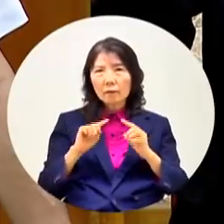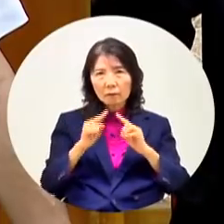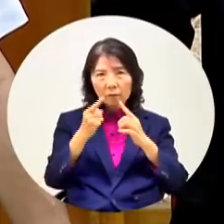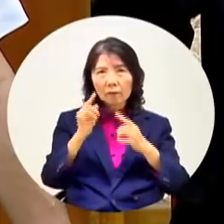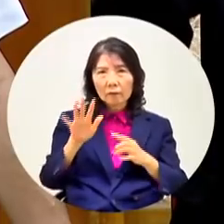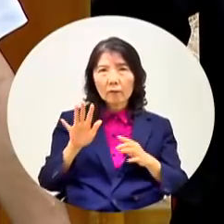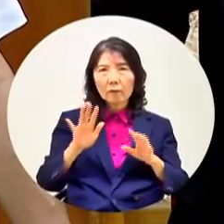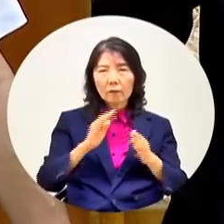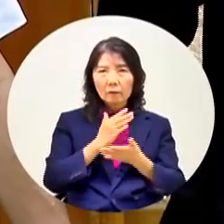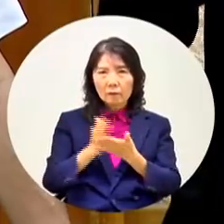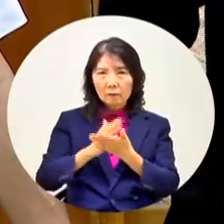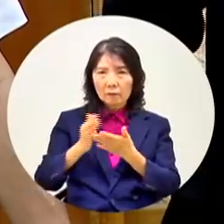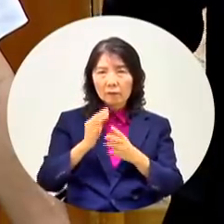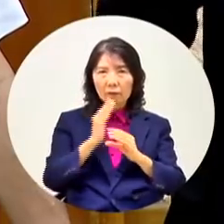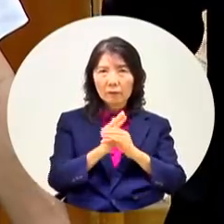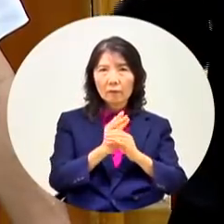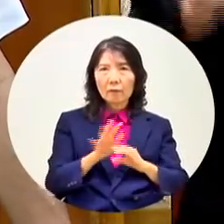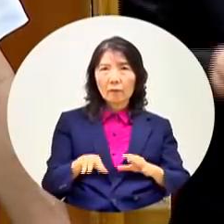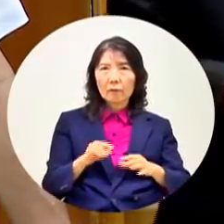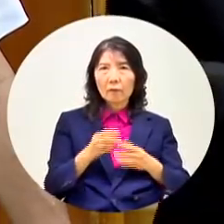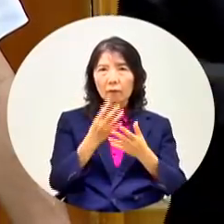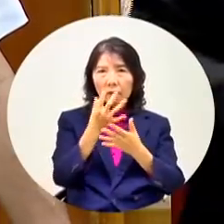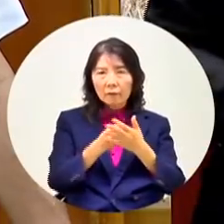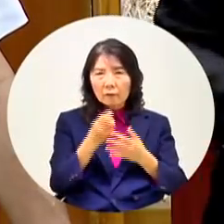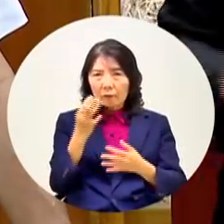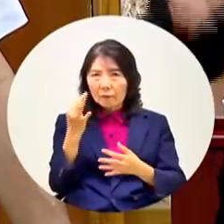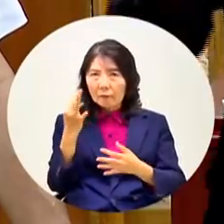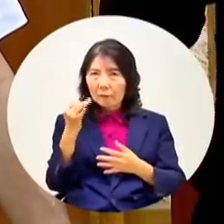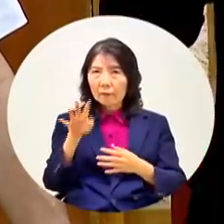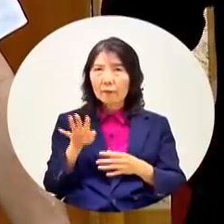处理当中啦吼，这剩几件尔，这个